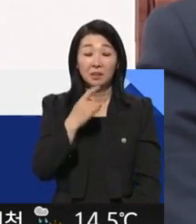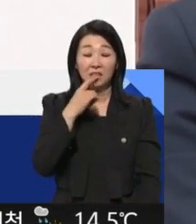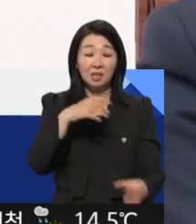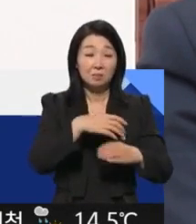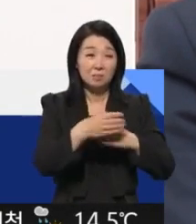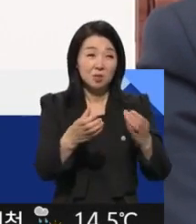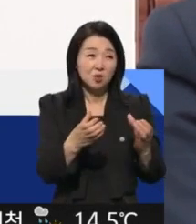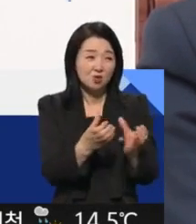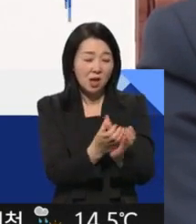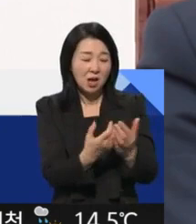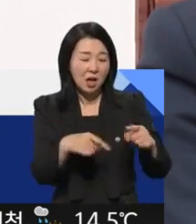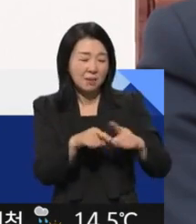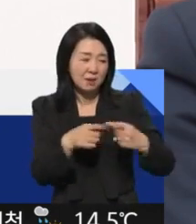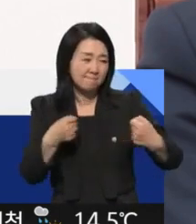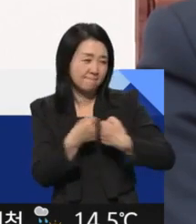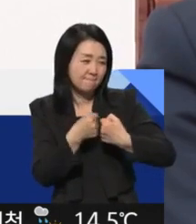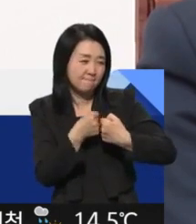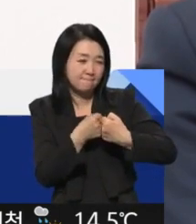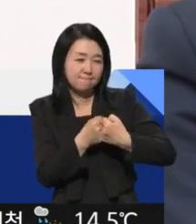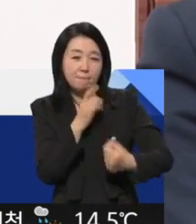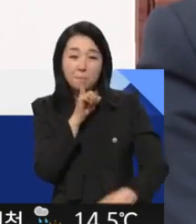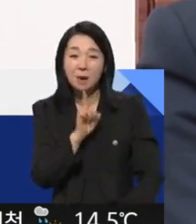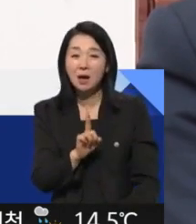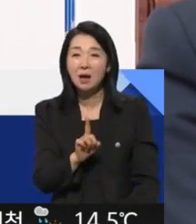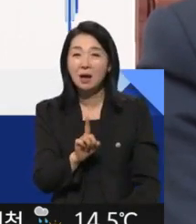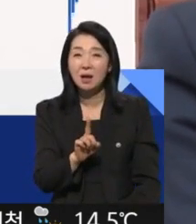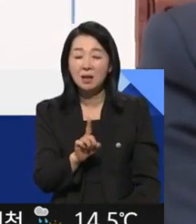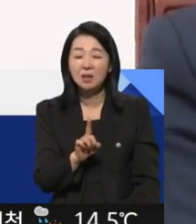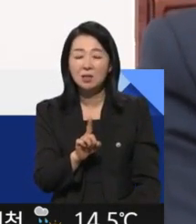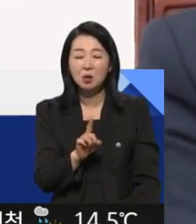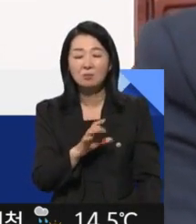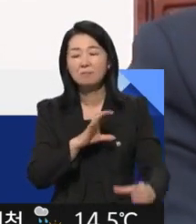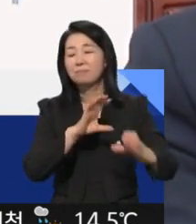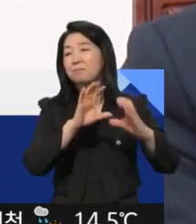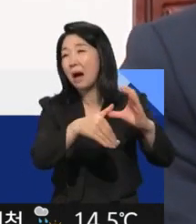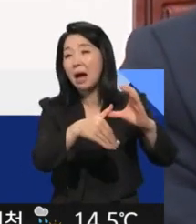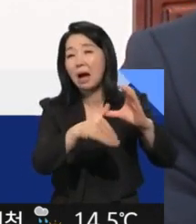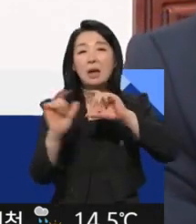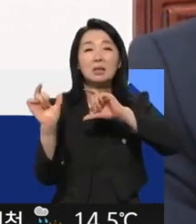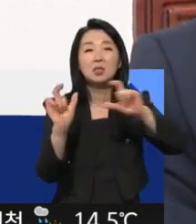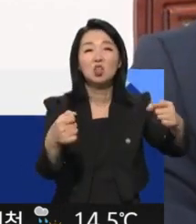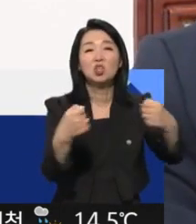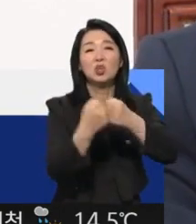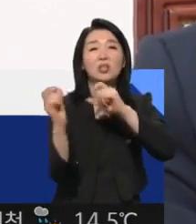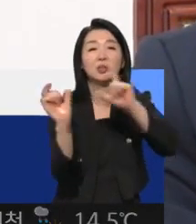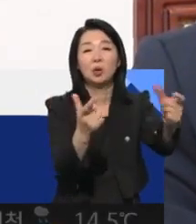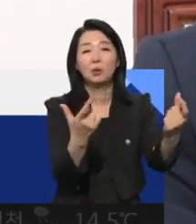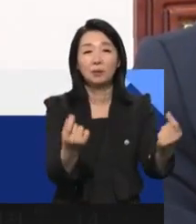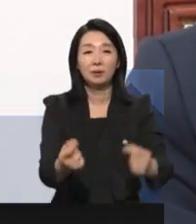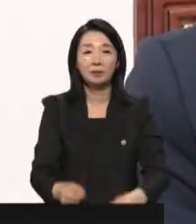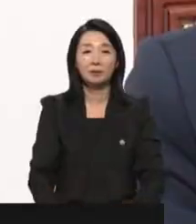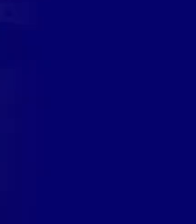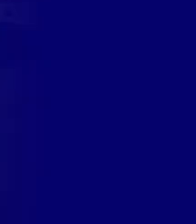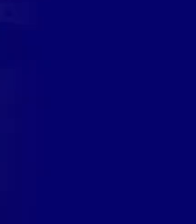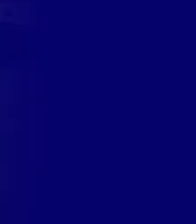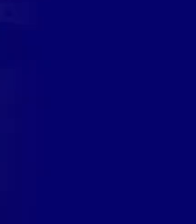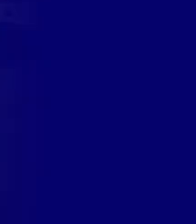맞서서 싸우겠다라고 하는 불통선언 또는 전쟁선언이다 이렇게 생각합니다.